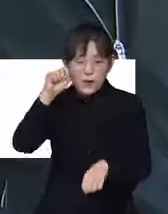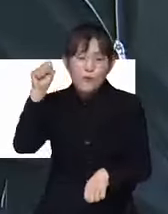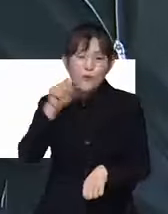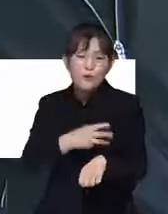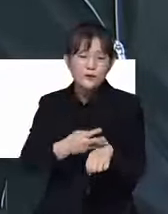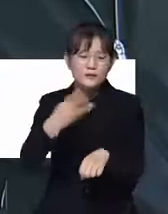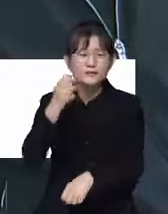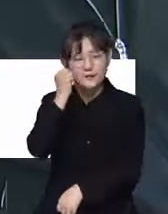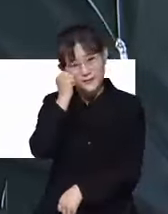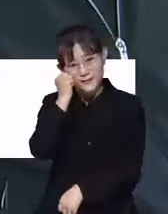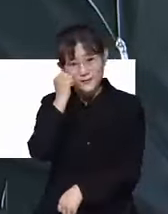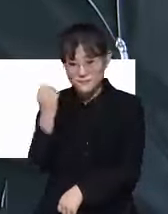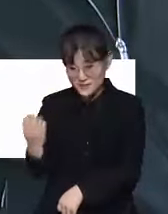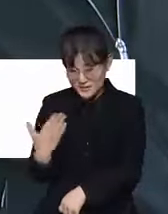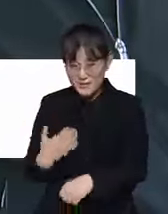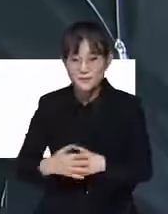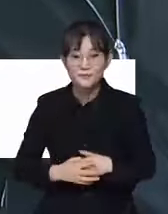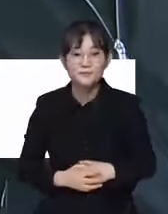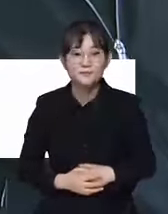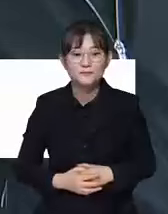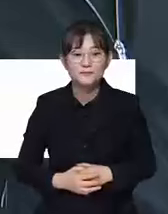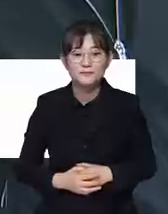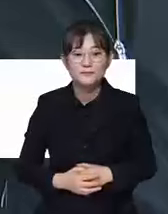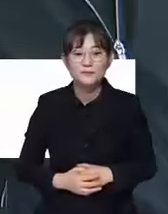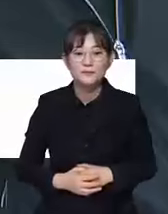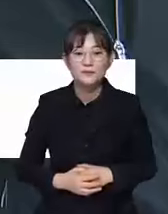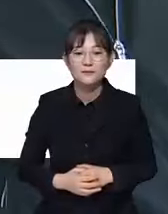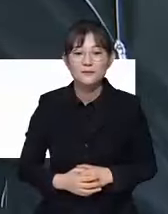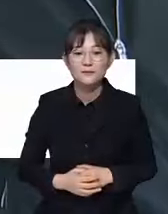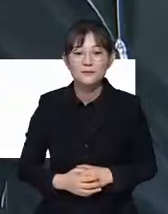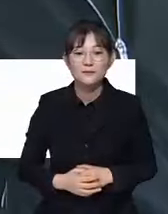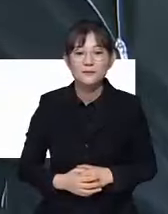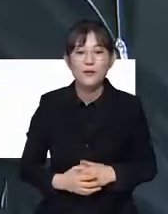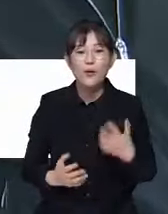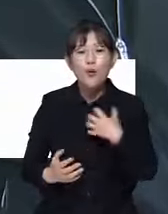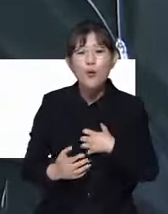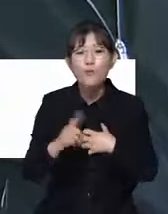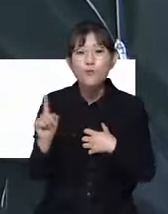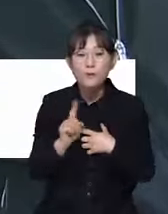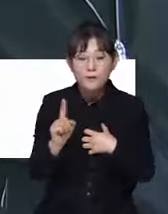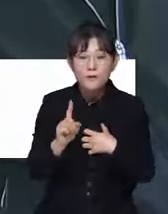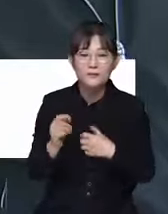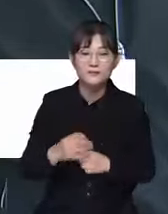잠을 잤대요 그러니까 나는 그 항상